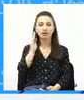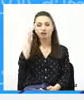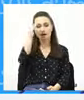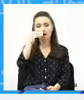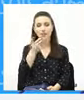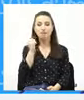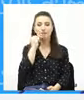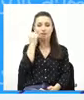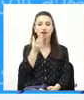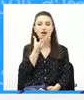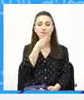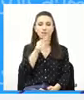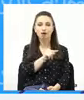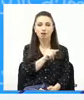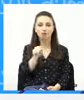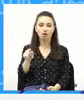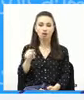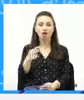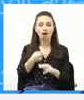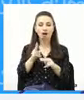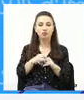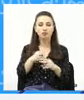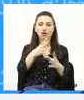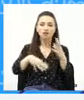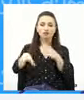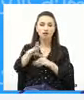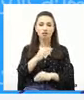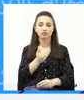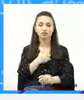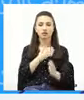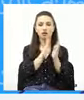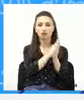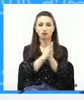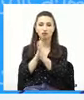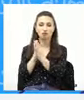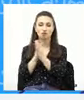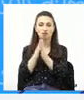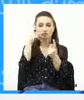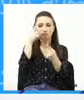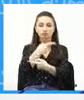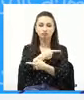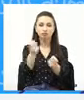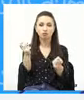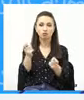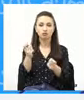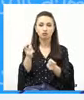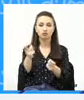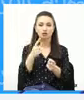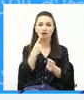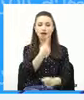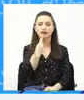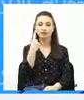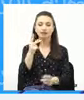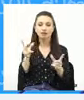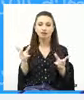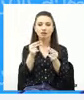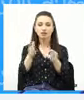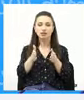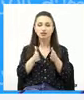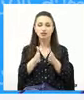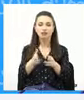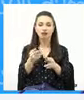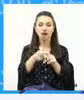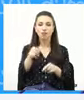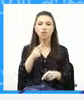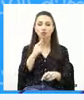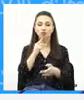მამები, ბებიები და ბაბუები. Ამიტომ ყველას მინდა ვთხოვო, მოუწოდო რომ ერთადერთი გადარჩენის გზა